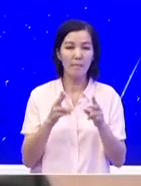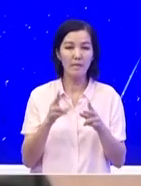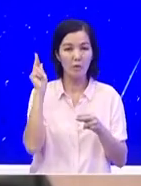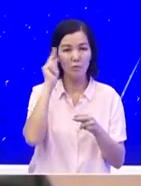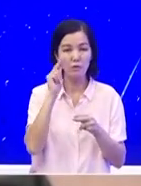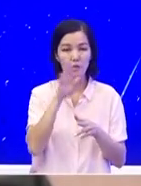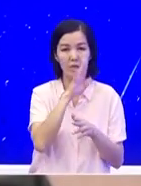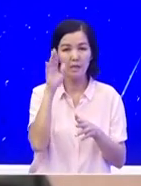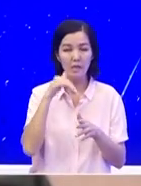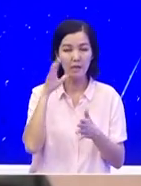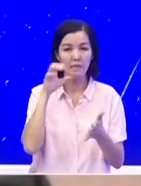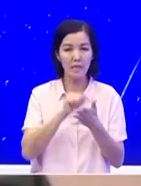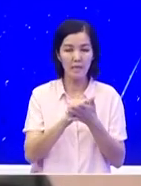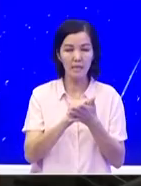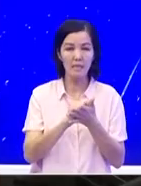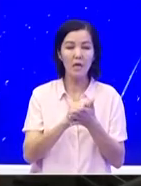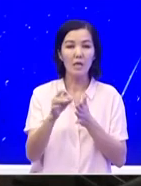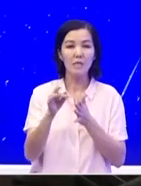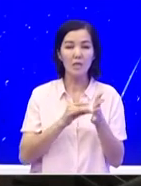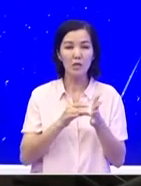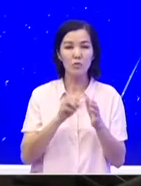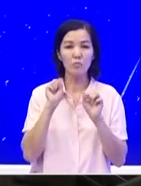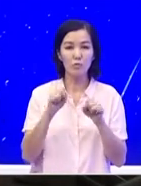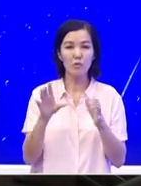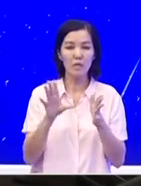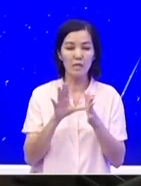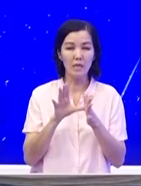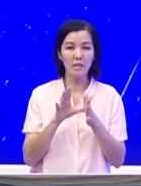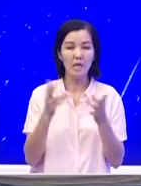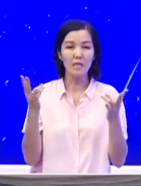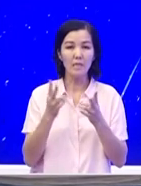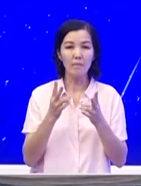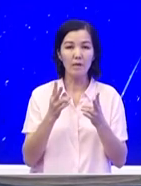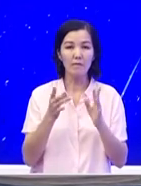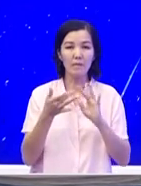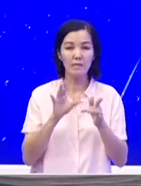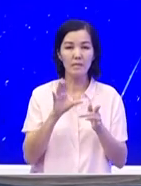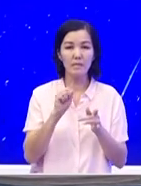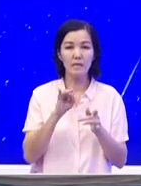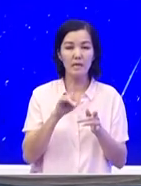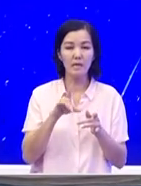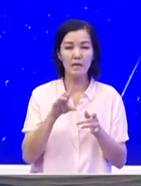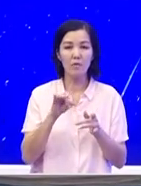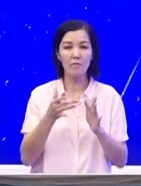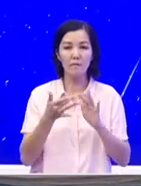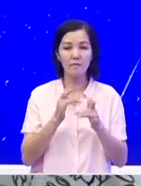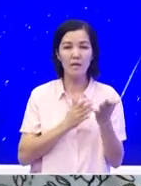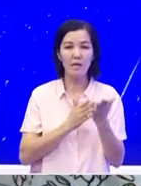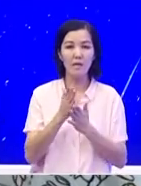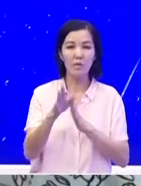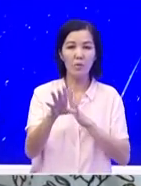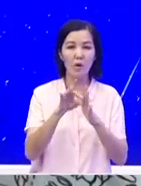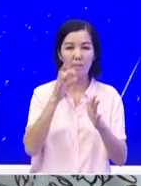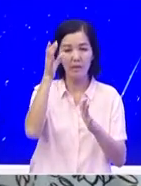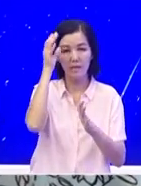занятость родителей, то и оперативно, говорят они. Для подачи заявки онлайн необходимо зайти на сайт ЕГОВ, в разделе «Услуги» найти сферу образования, и